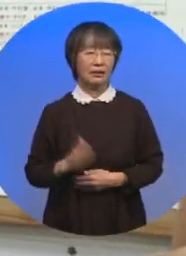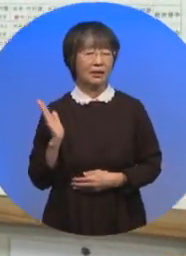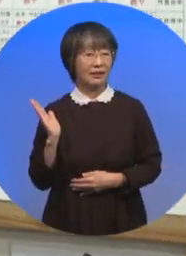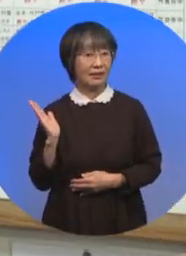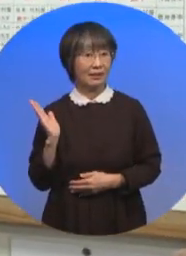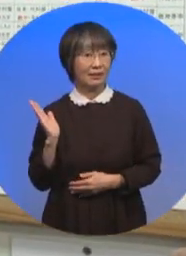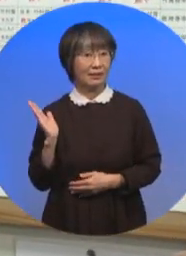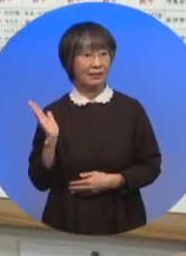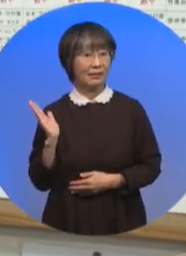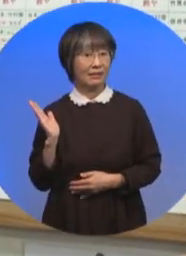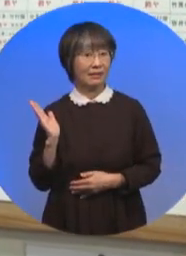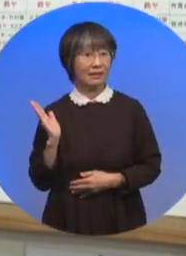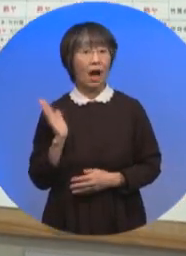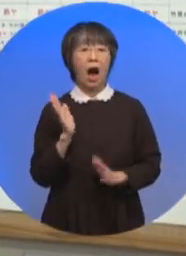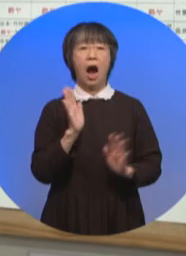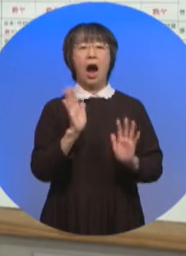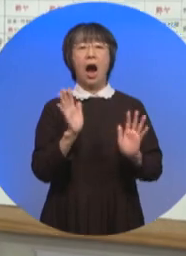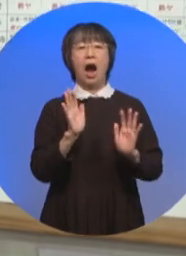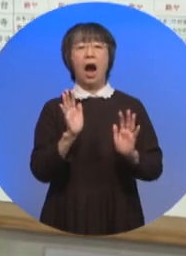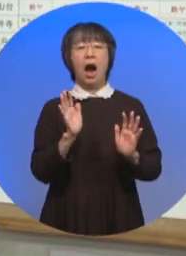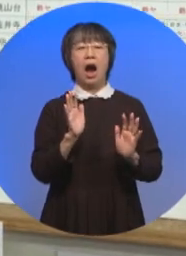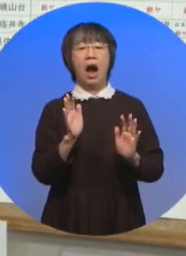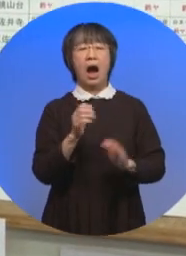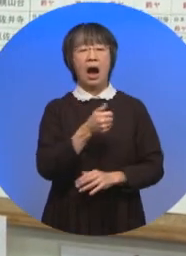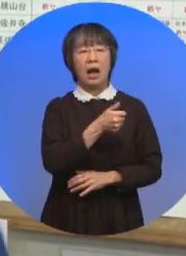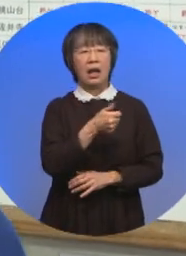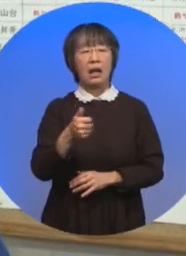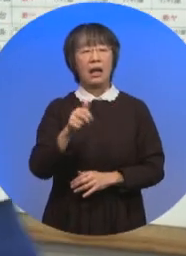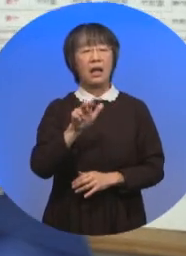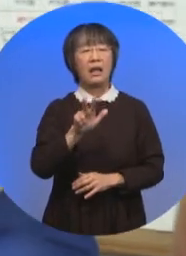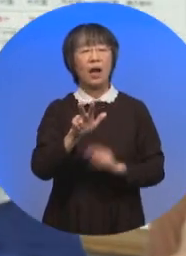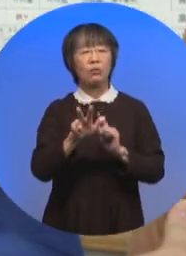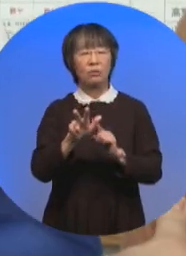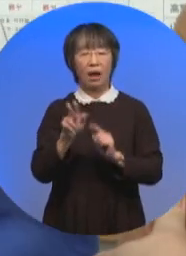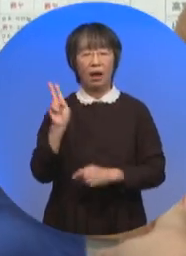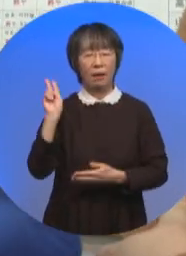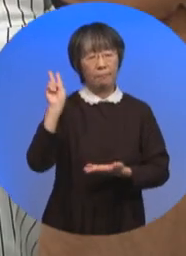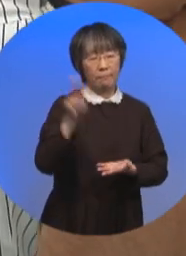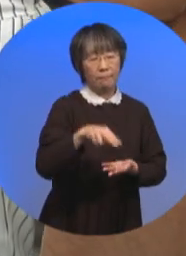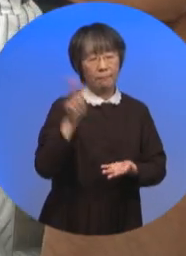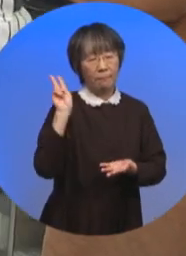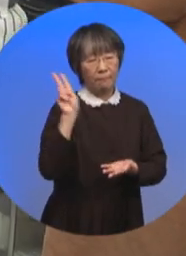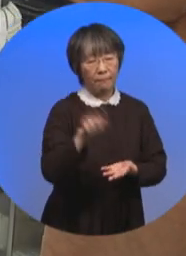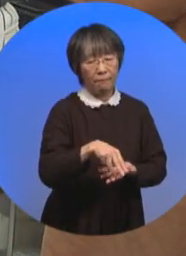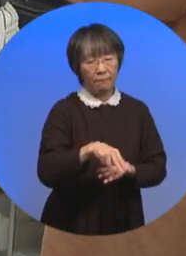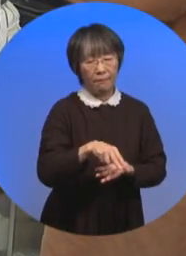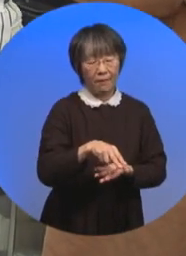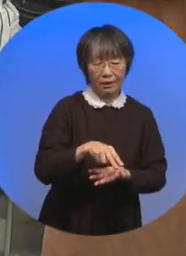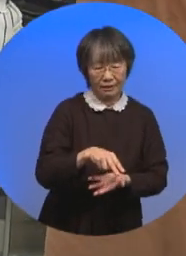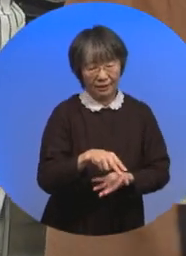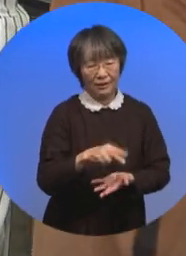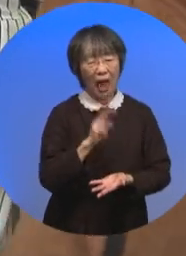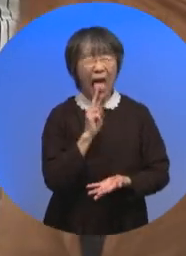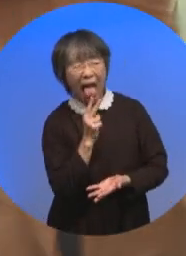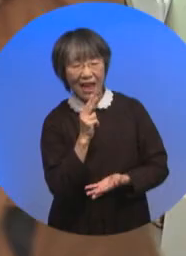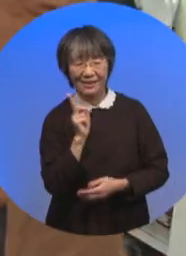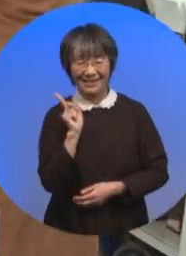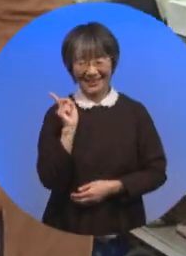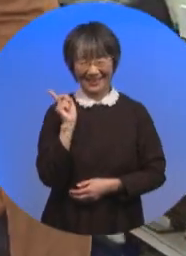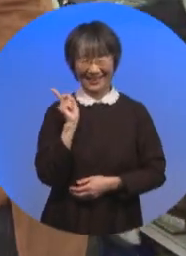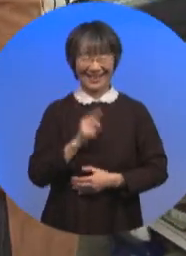221年あごめんなさい、これ221ってダルビッシュが大リーグで取った最多奪三振数です。 緊張